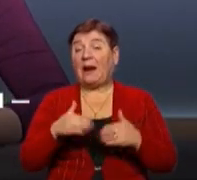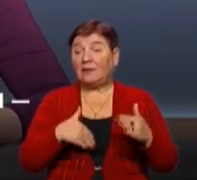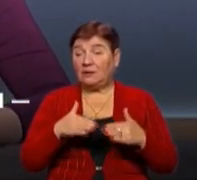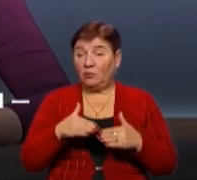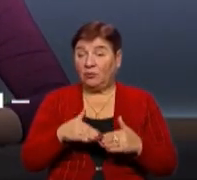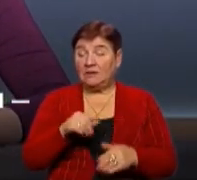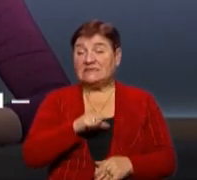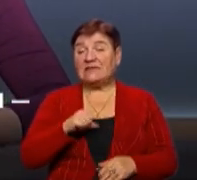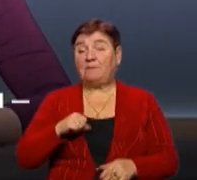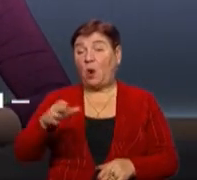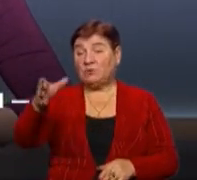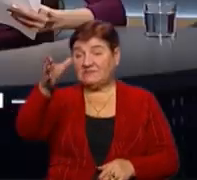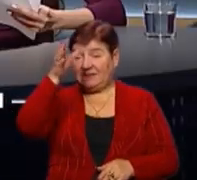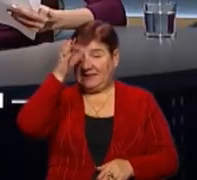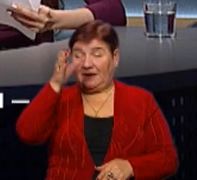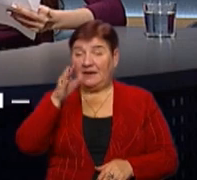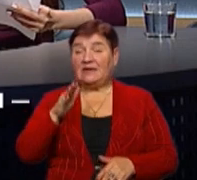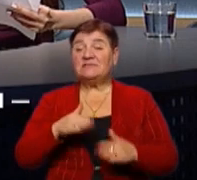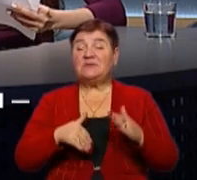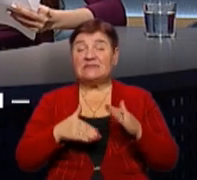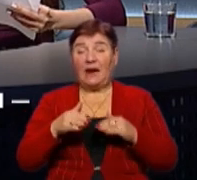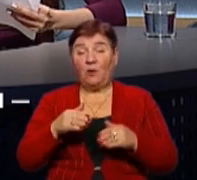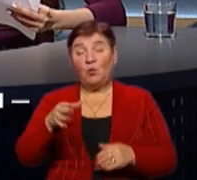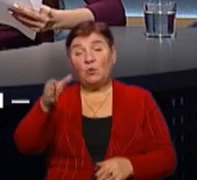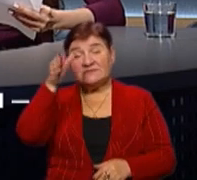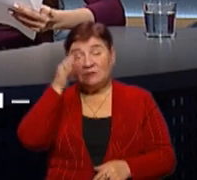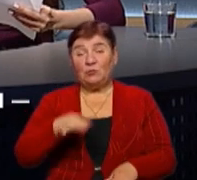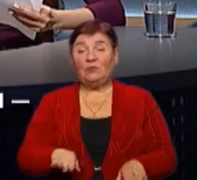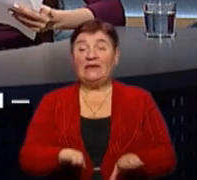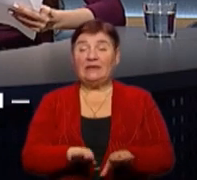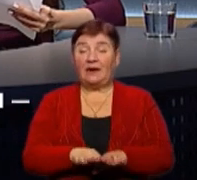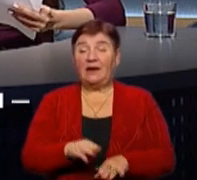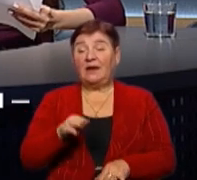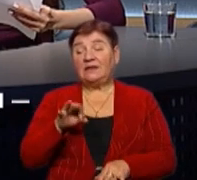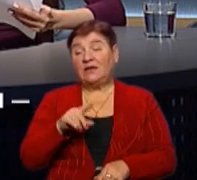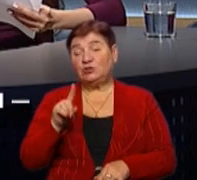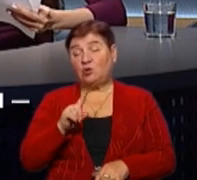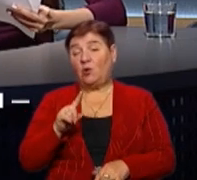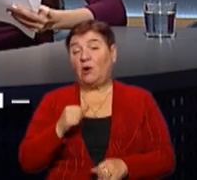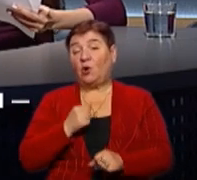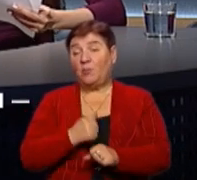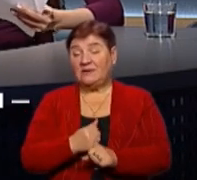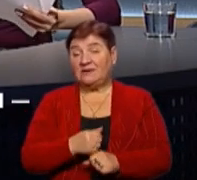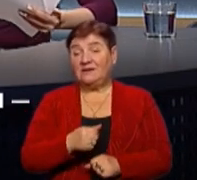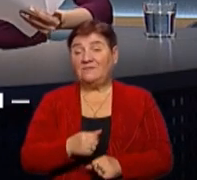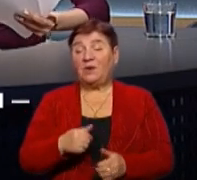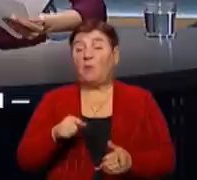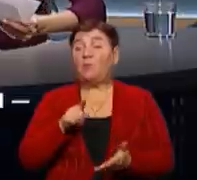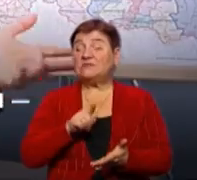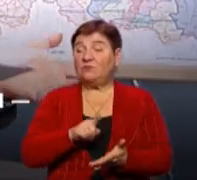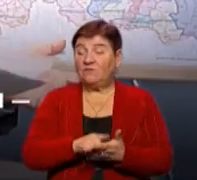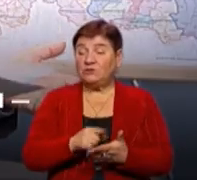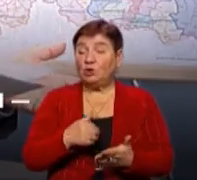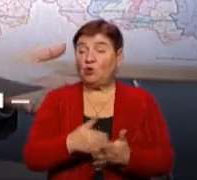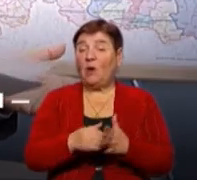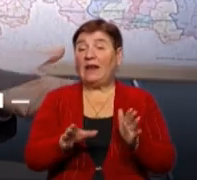практикою, самоосвітою і спеціальною освітою і так далі. От те, що робить посадовець сьогодні місцевого самоврядування, аж